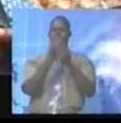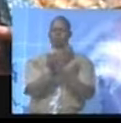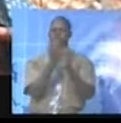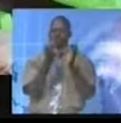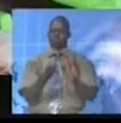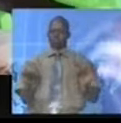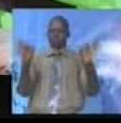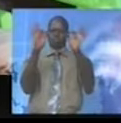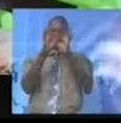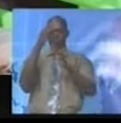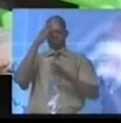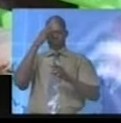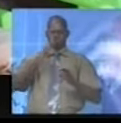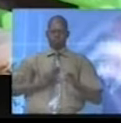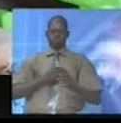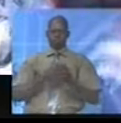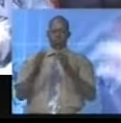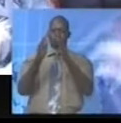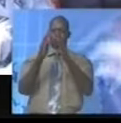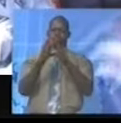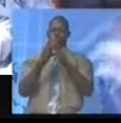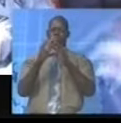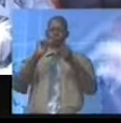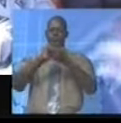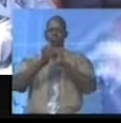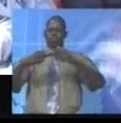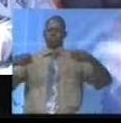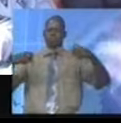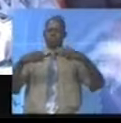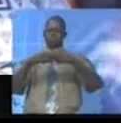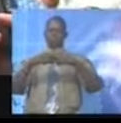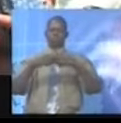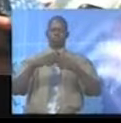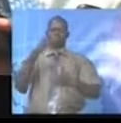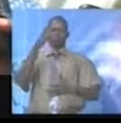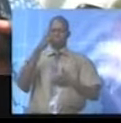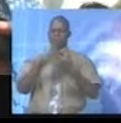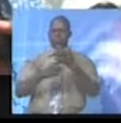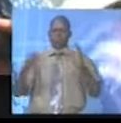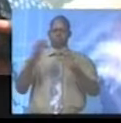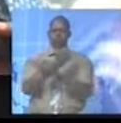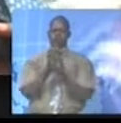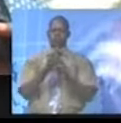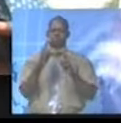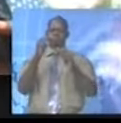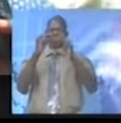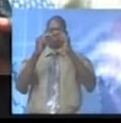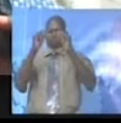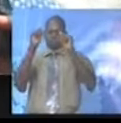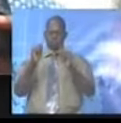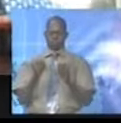criant pour notre ville. Nous avons actuellement des petits problèmes d'électricité. Ça, c'est des contrats que nous allons prendre au haut niveau pour pouvoir